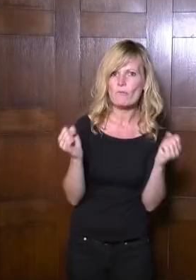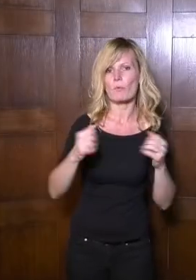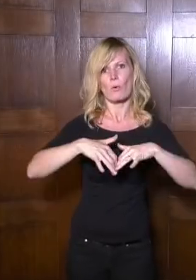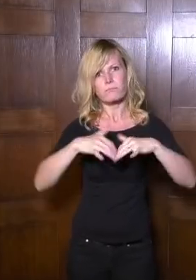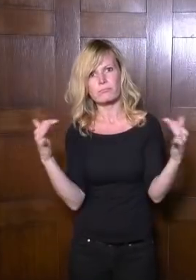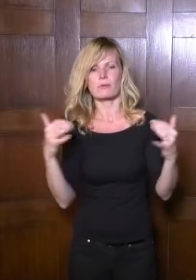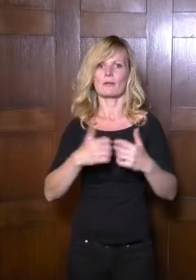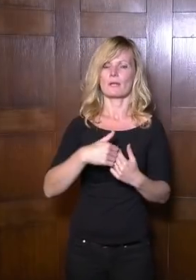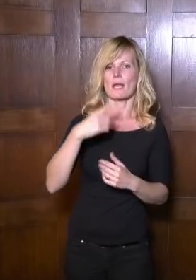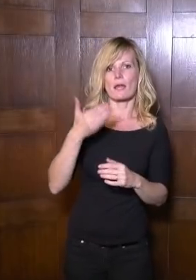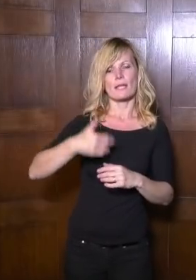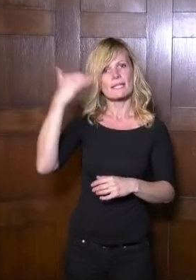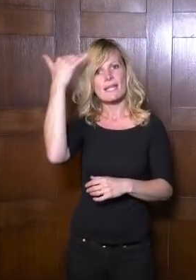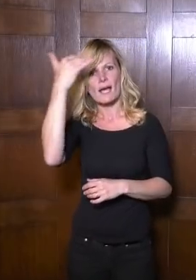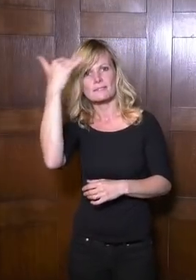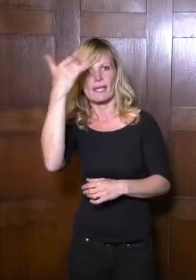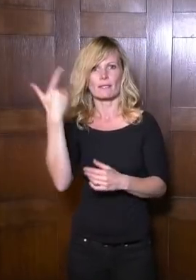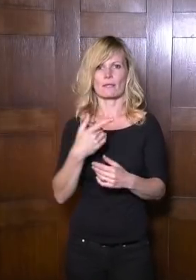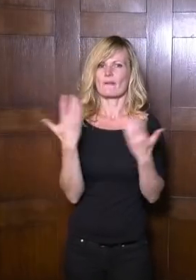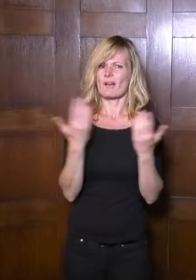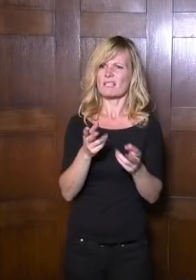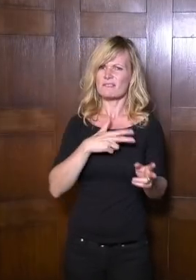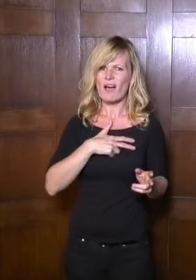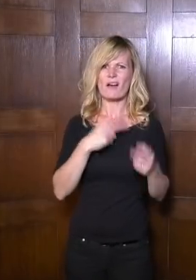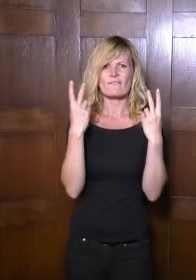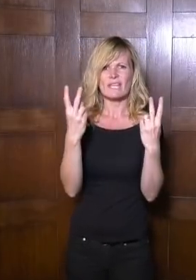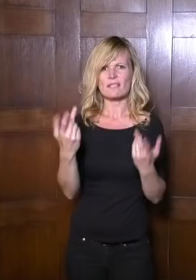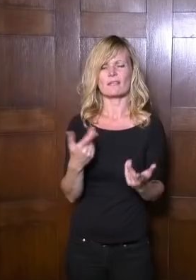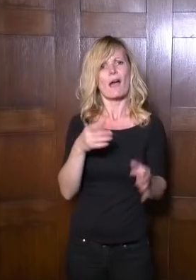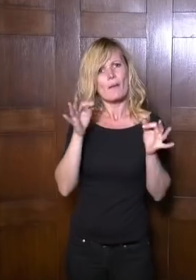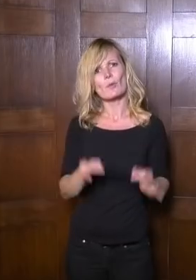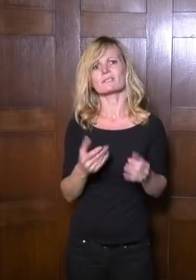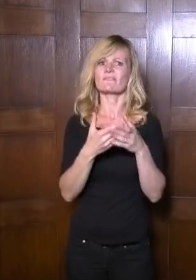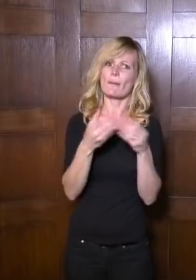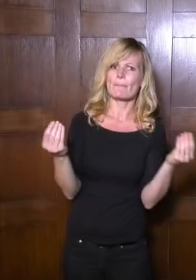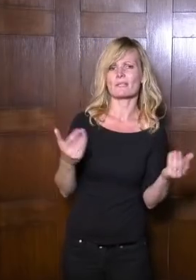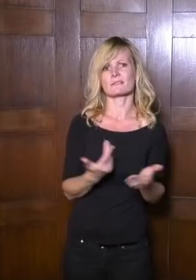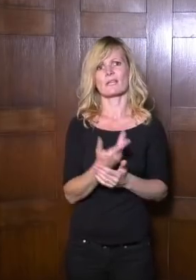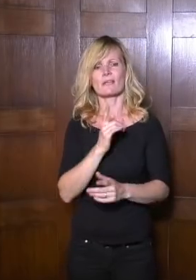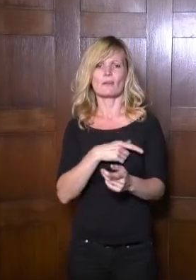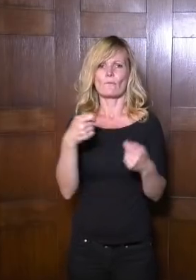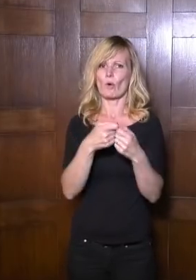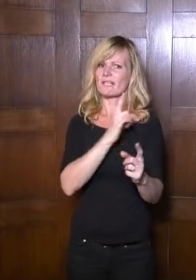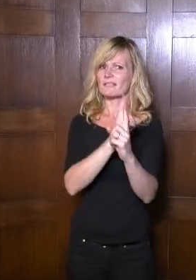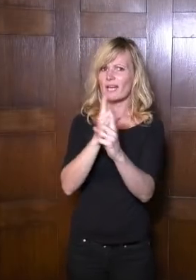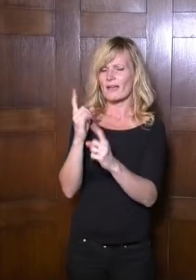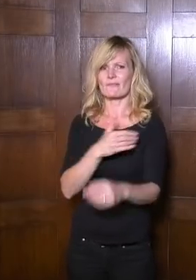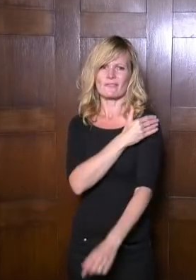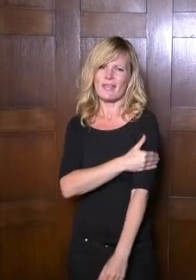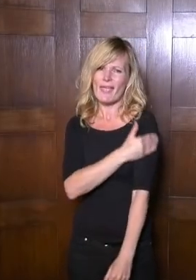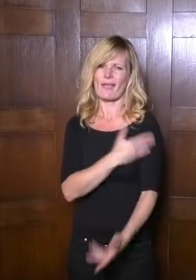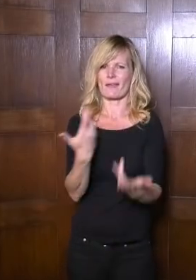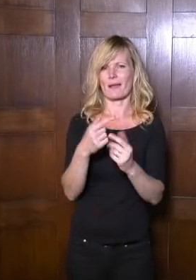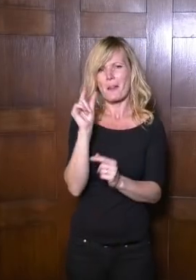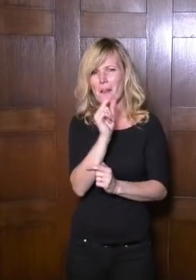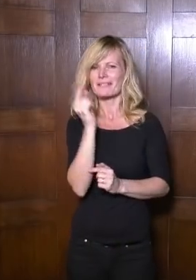Krise, dem Nachdenken über die Dinge, die vielleicht wirklich wichtig sind, die man plötzlich vermisste, Nähe, das Freundetreffen, so kleine